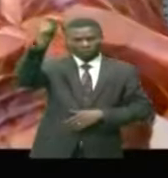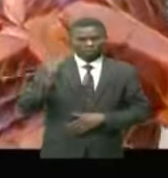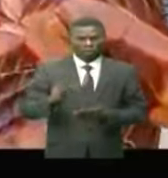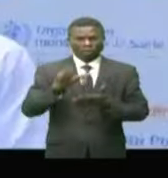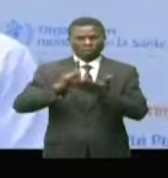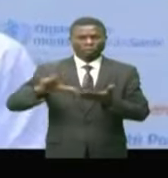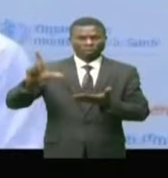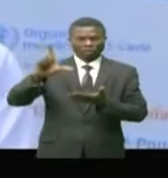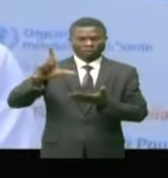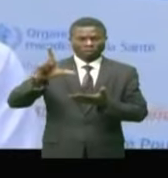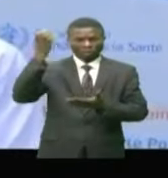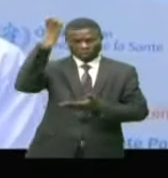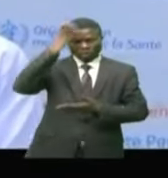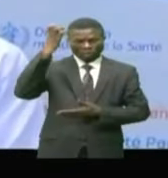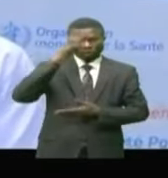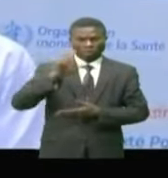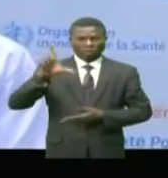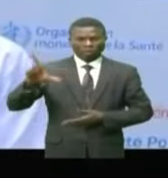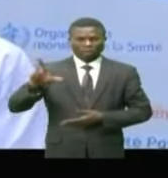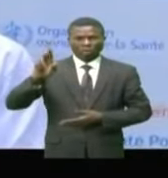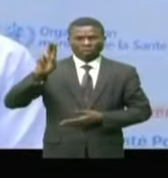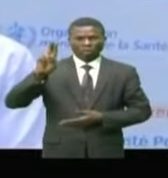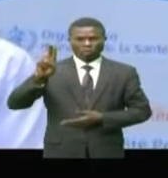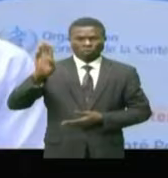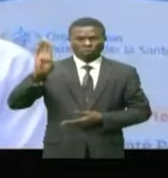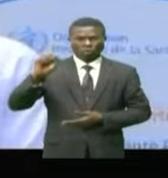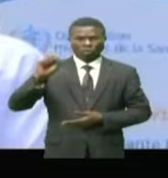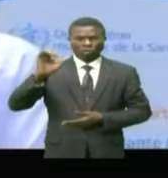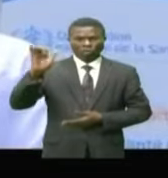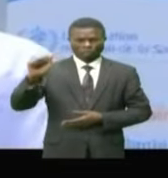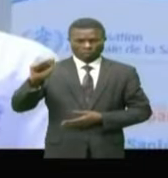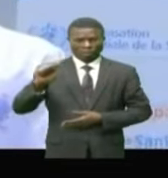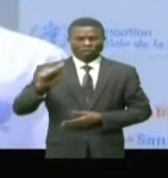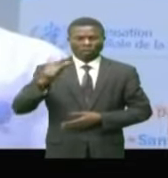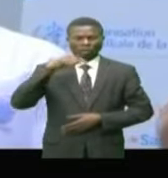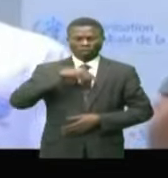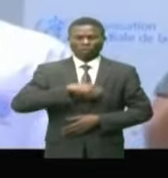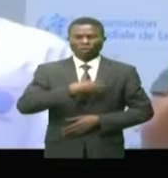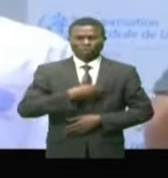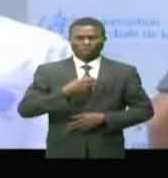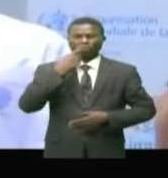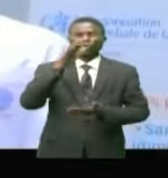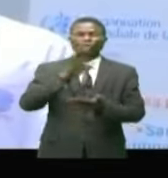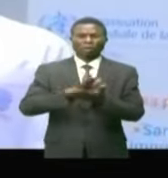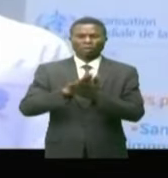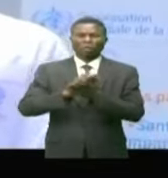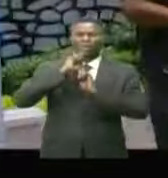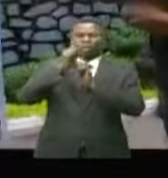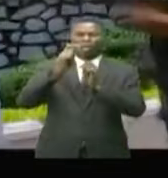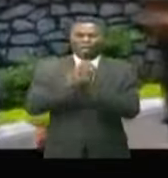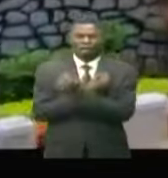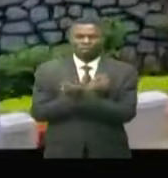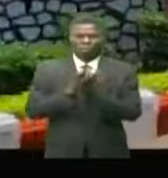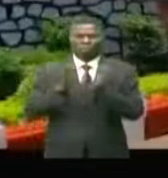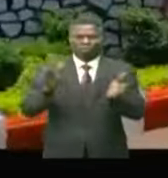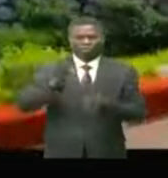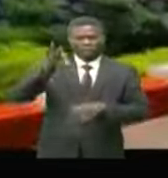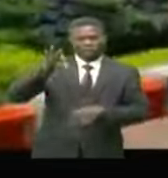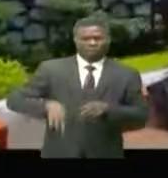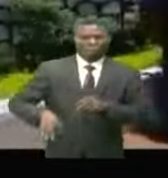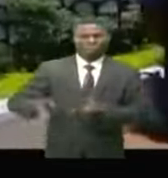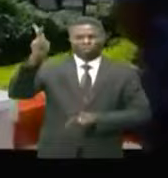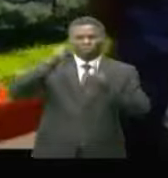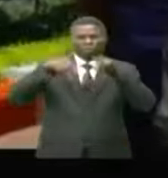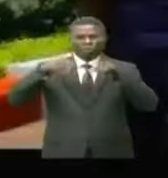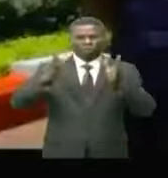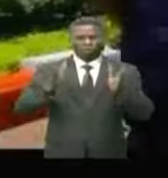le lieutenant général Luboyanka Shomajuni. Il a du fond de son cœur et remercié ses gestes de solidarité en faveur du peuple